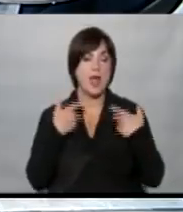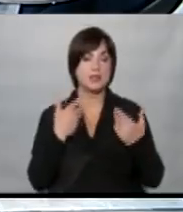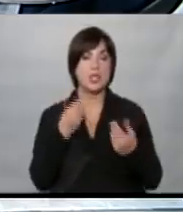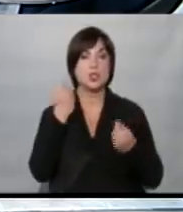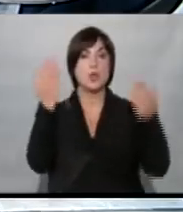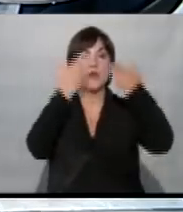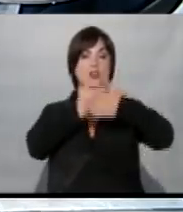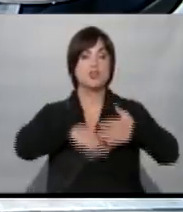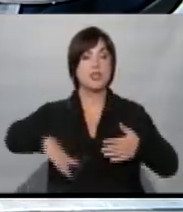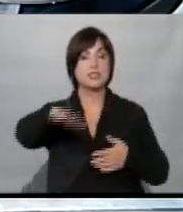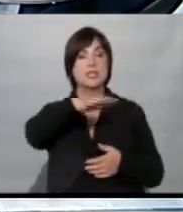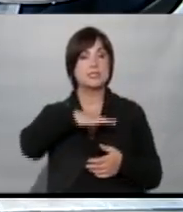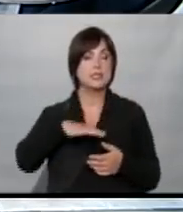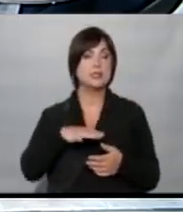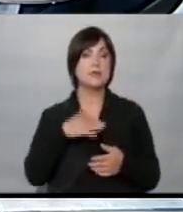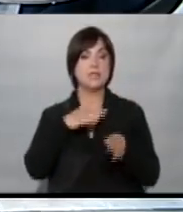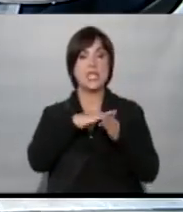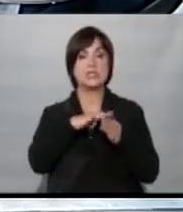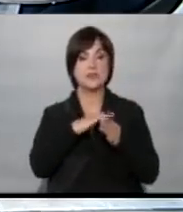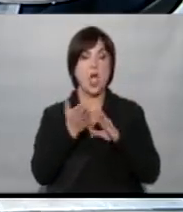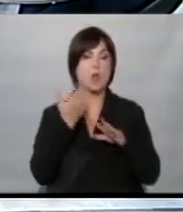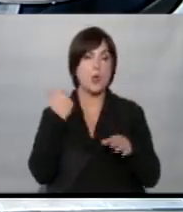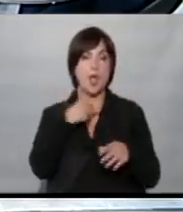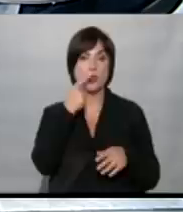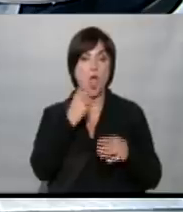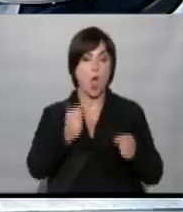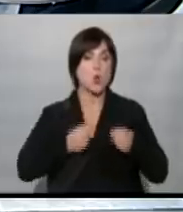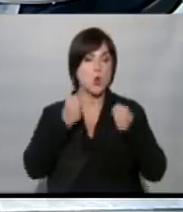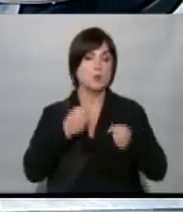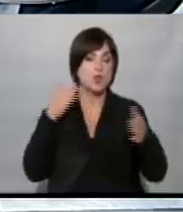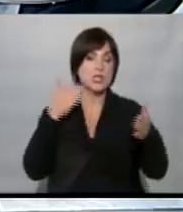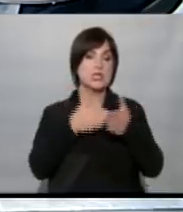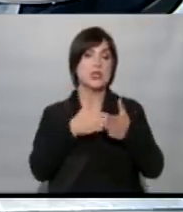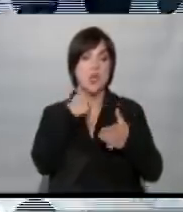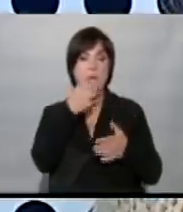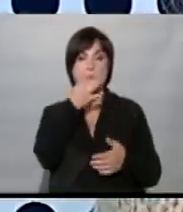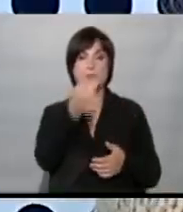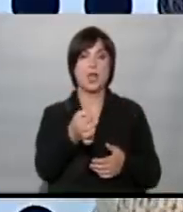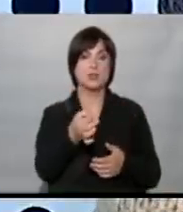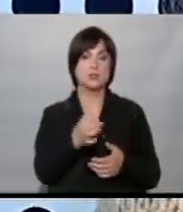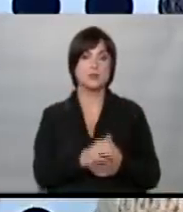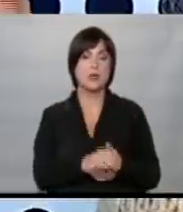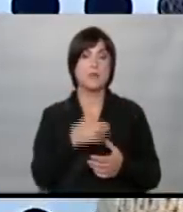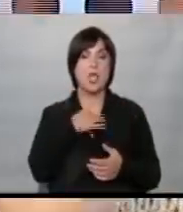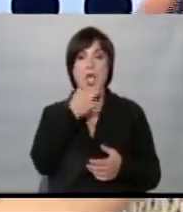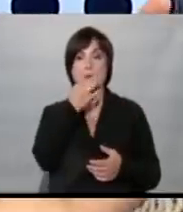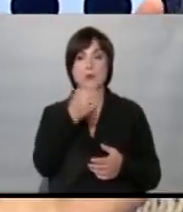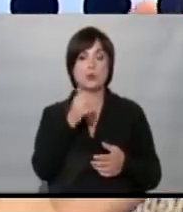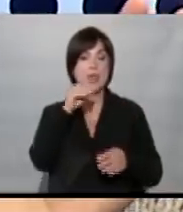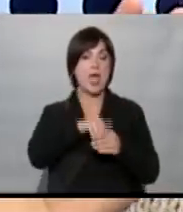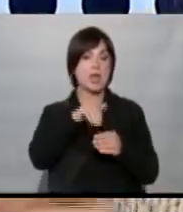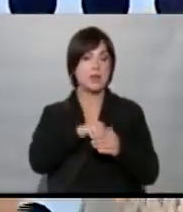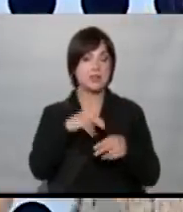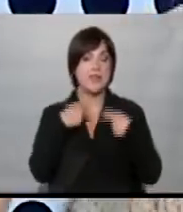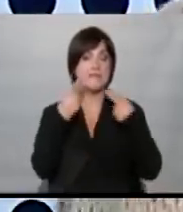Добро вечер на сите. Се извинувам од напред ако излезам груп што вака директно ќе предам на прашање, ама ми е прашањето во однос на референдумот